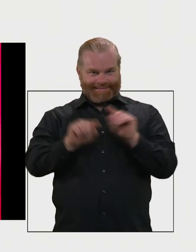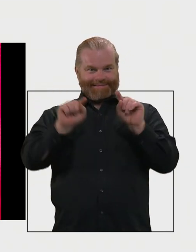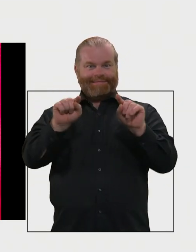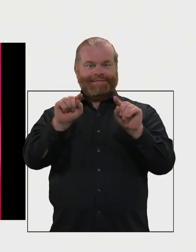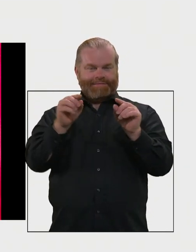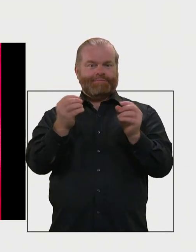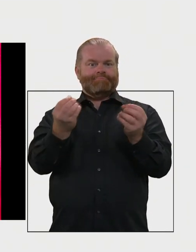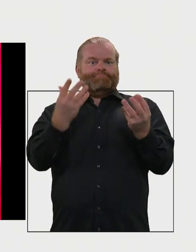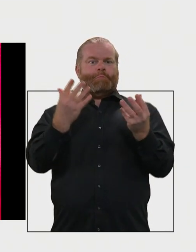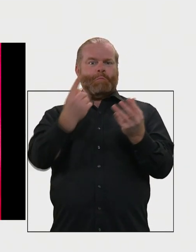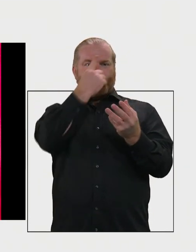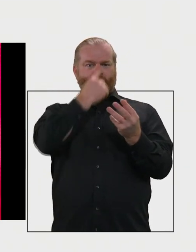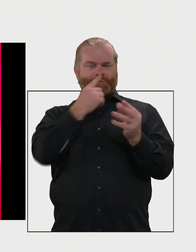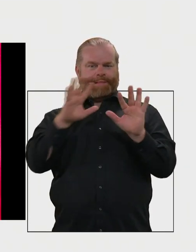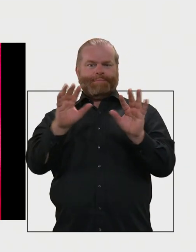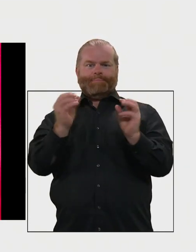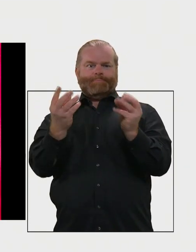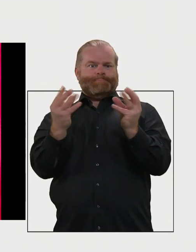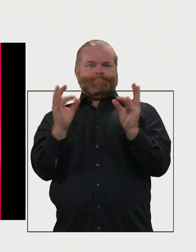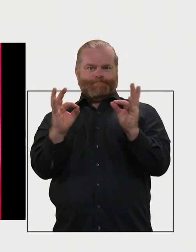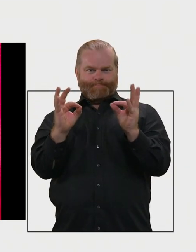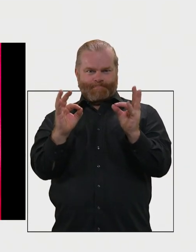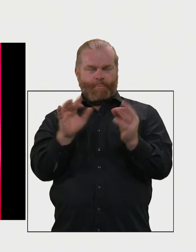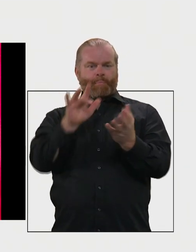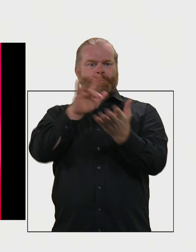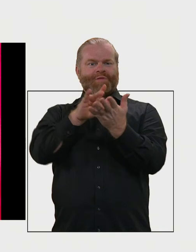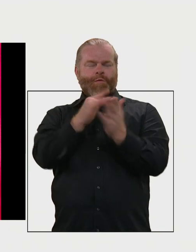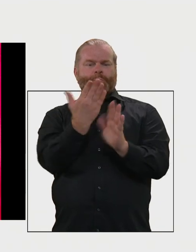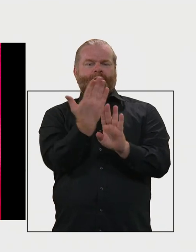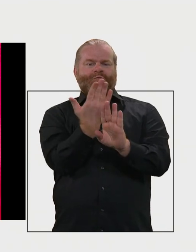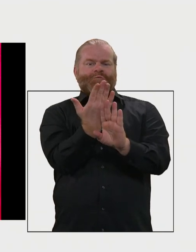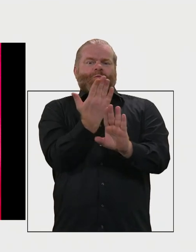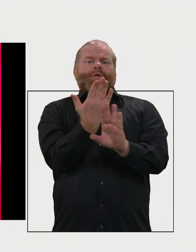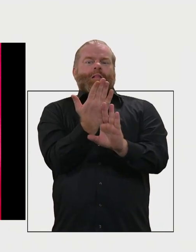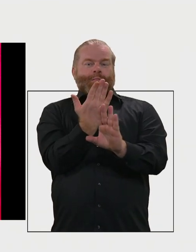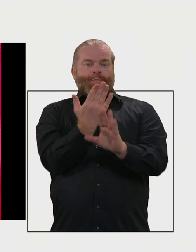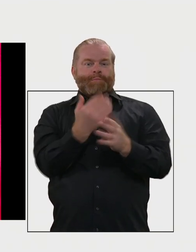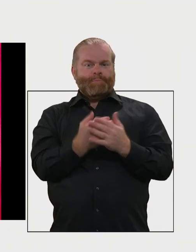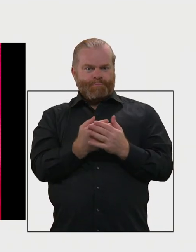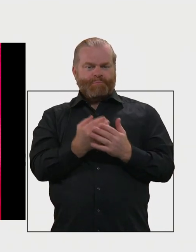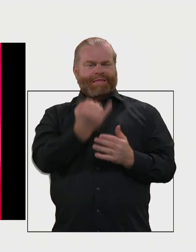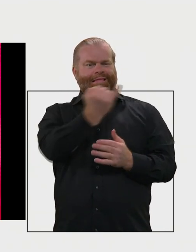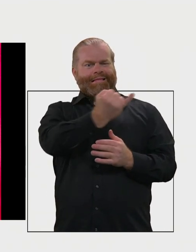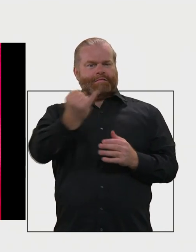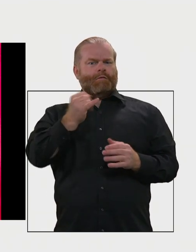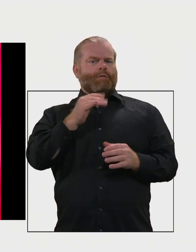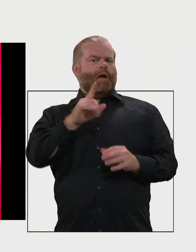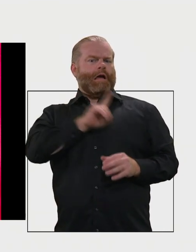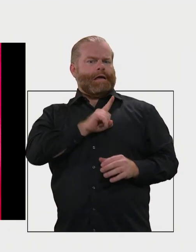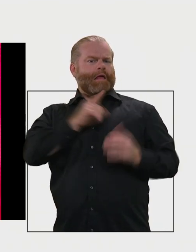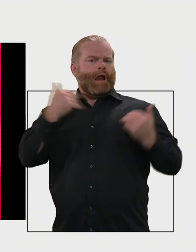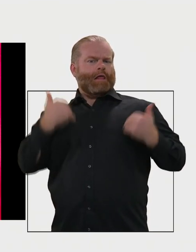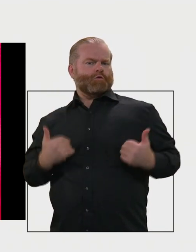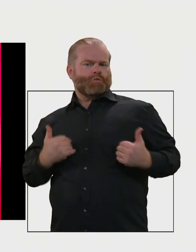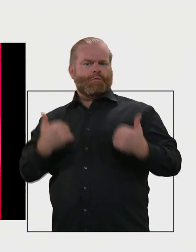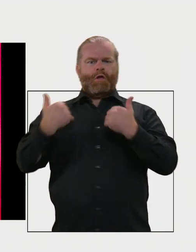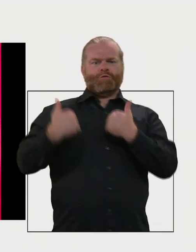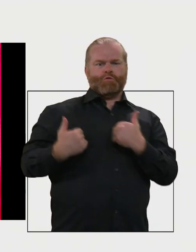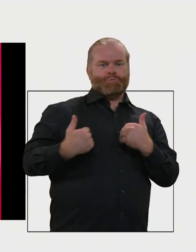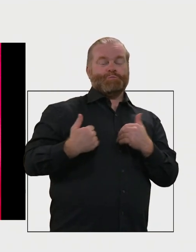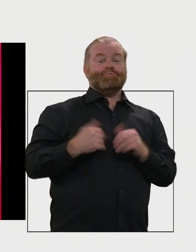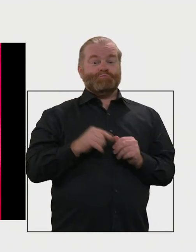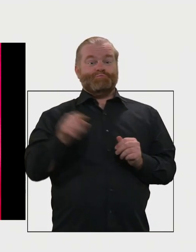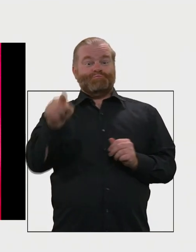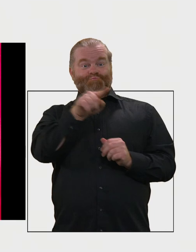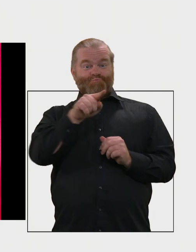frontal. Jede nimmt eine eigene Haltung ein. Auf den Köpfen tragen die Engel Kapitelle. Auf diesen